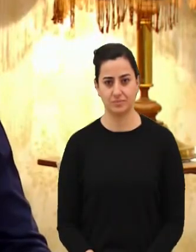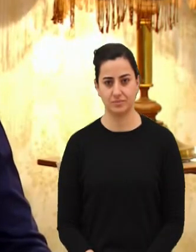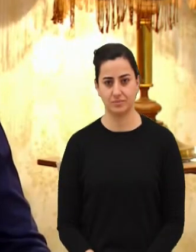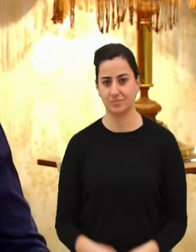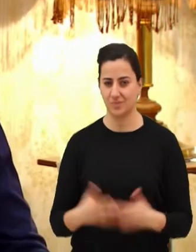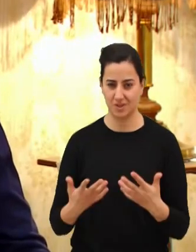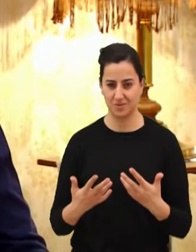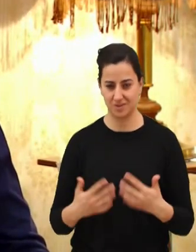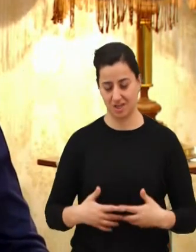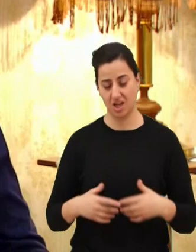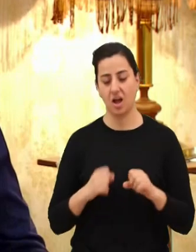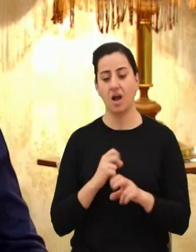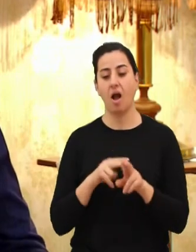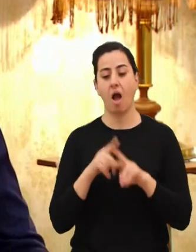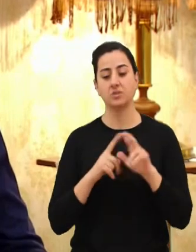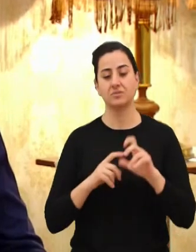Acımadı ki kas.